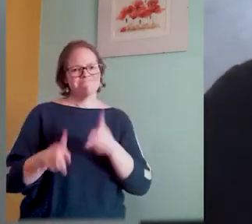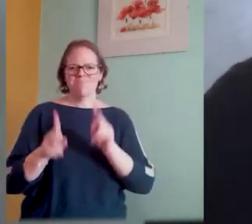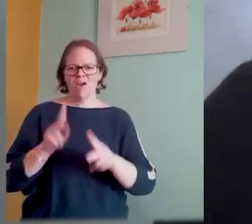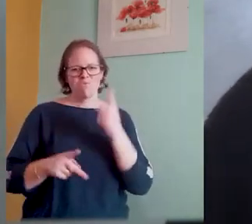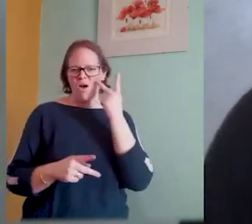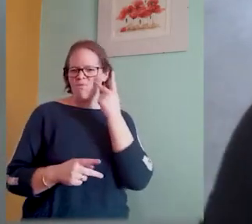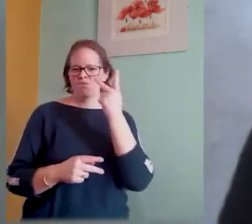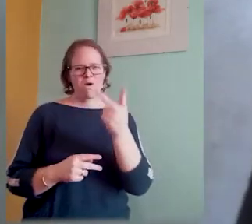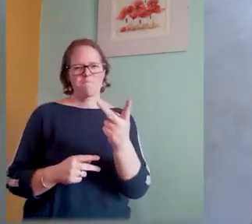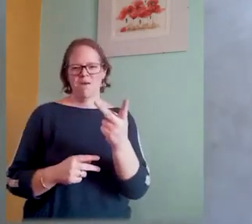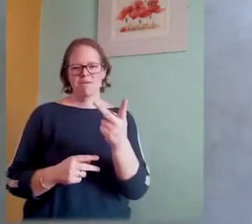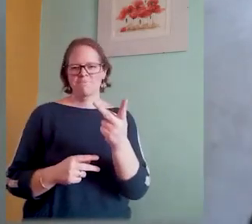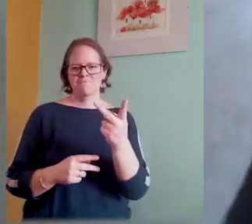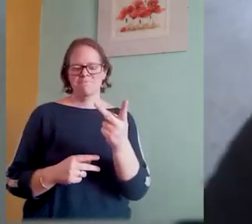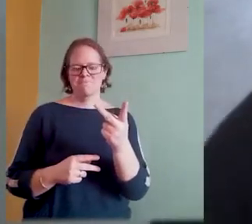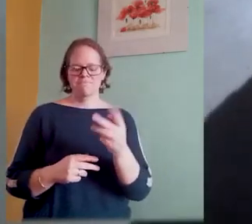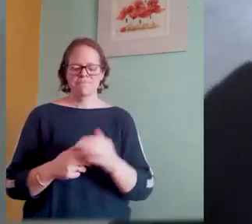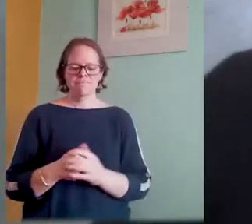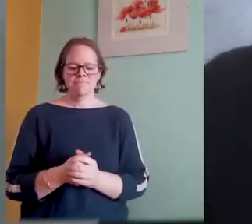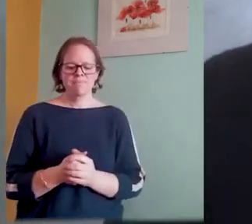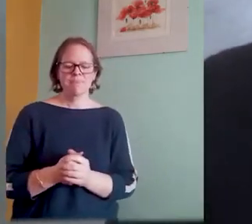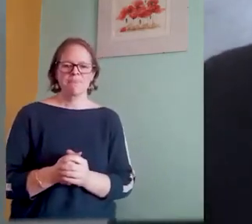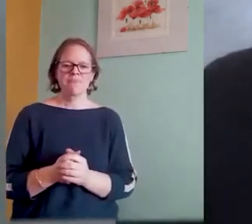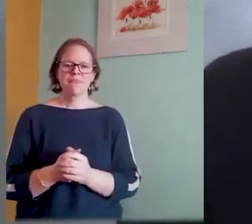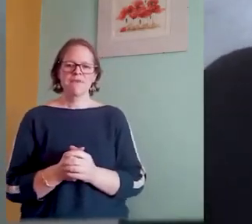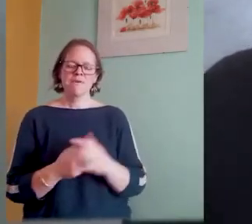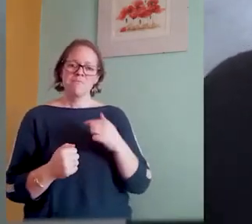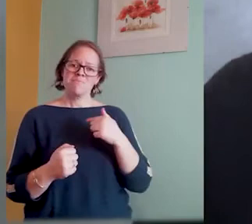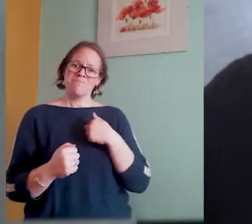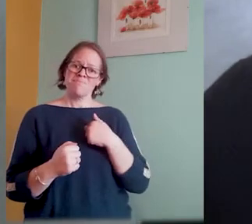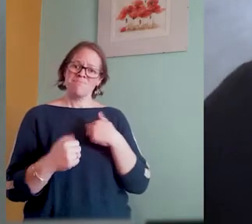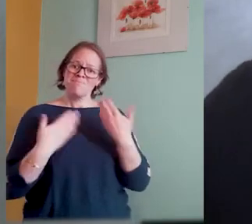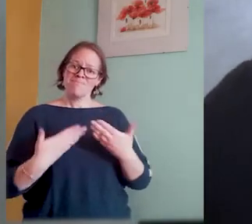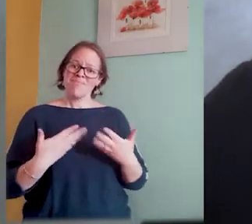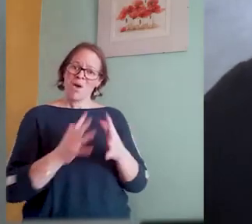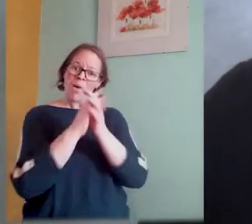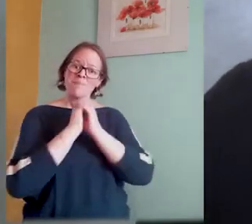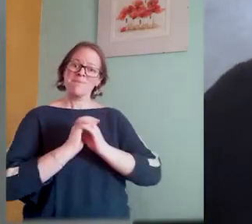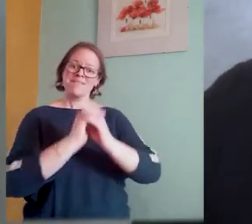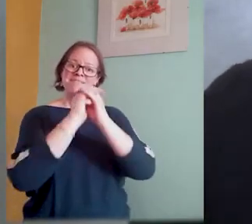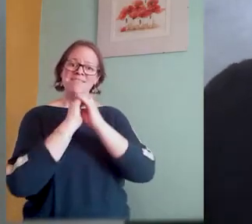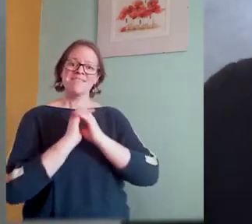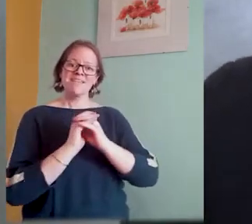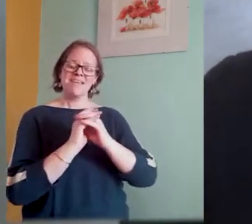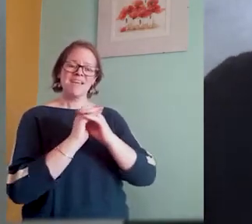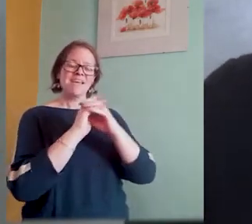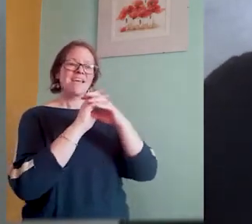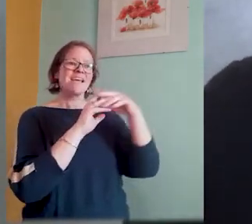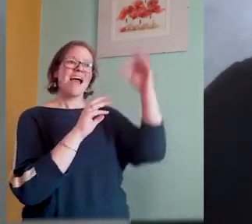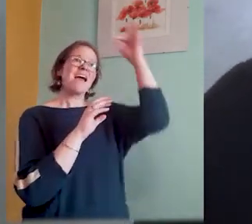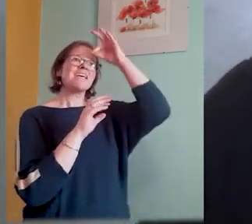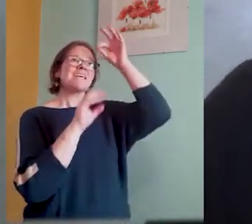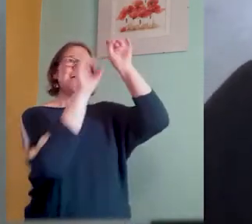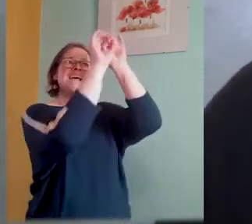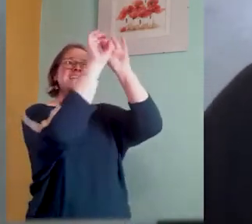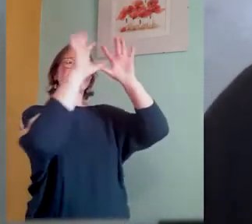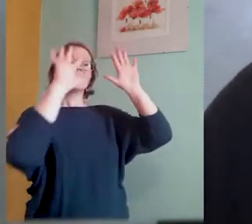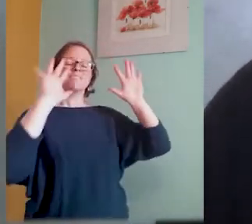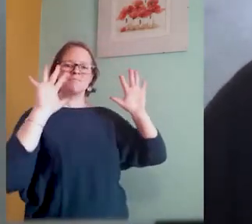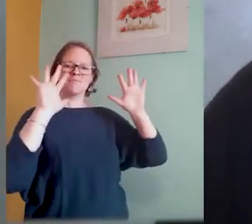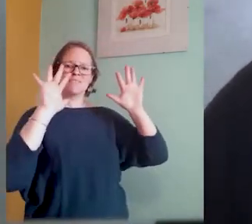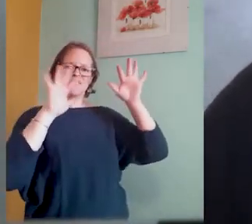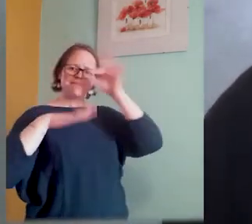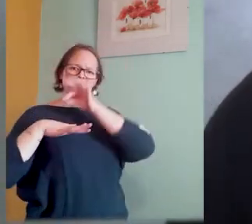nous amener. Je vais prier et laissons-nous conduire par le Saint-Esprit. Et je vous invite aussi à éteindre votre